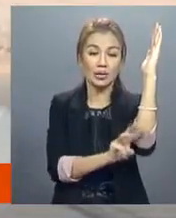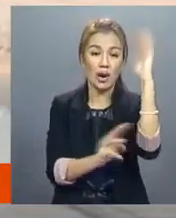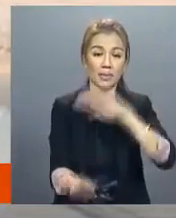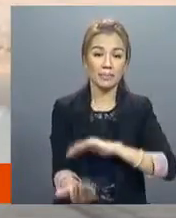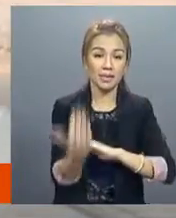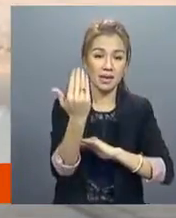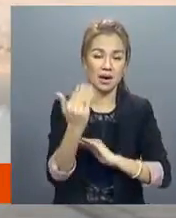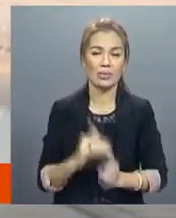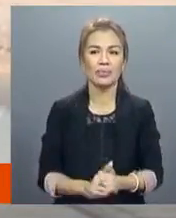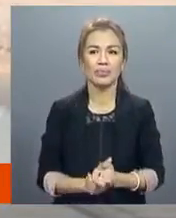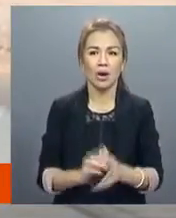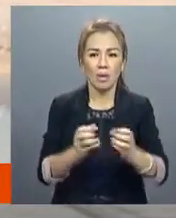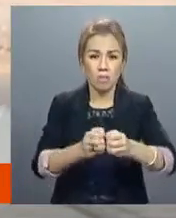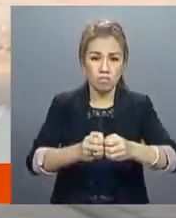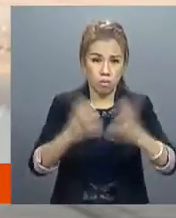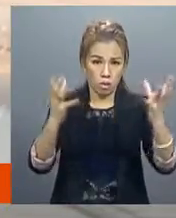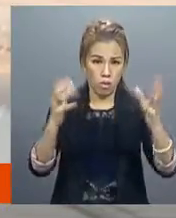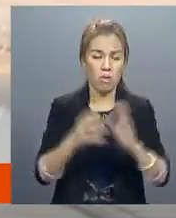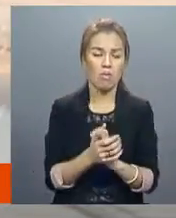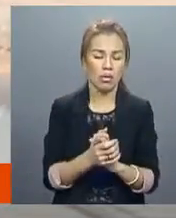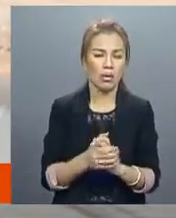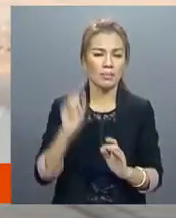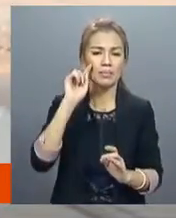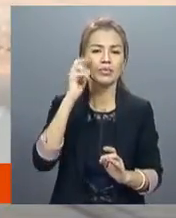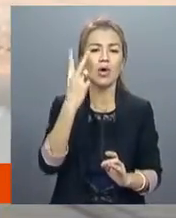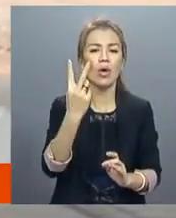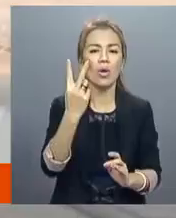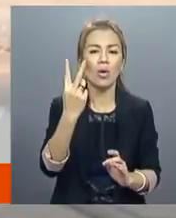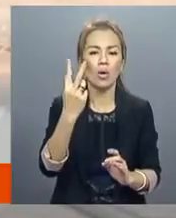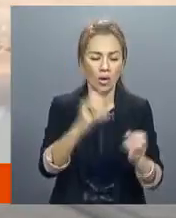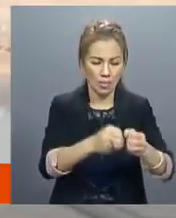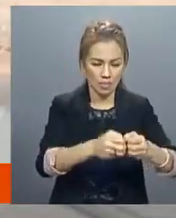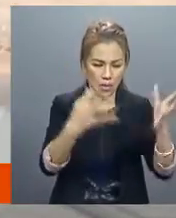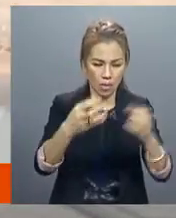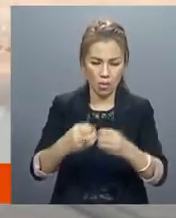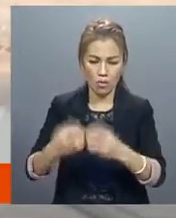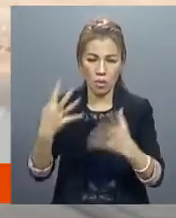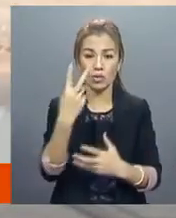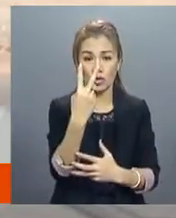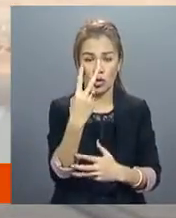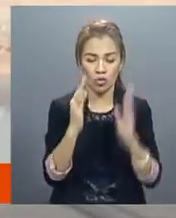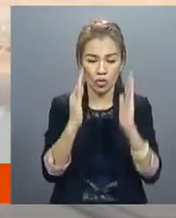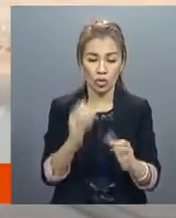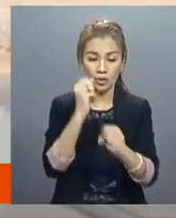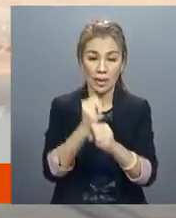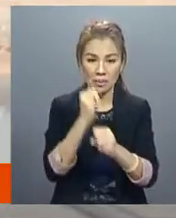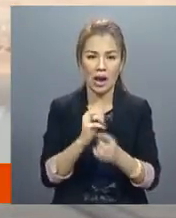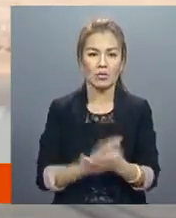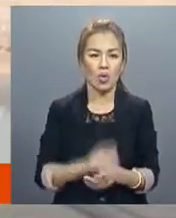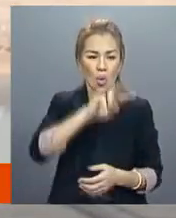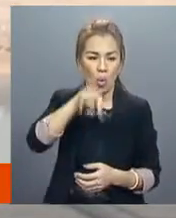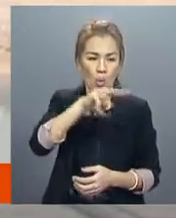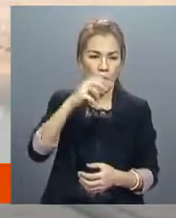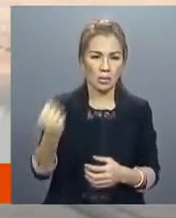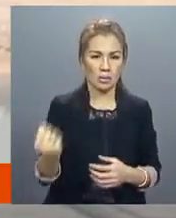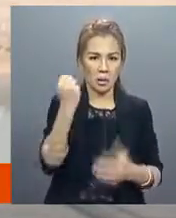ที่ผ่านมาได้เกิดระเบิดขึ้นในจำนวน2จุดครับส่วนมาตรการดูแลความปลอดภัยเจ้าหน้าที่ได้ยกระดับมาตรการดูแลความ